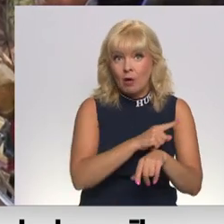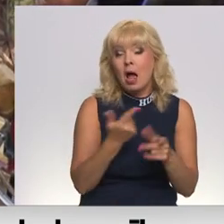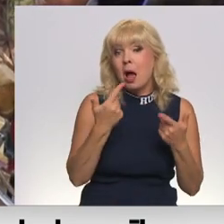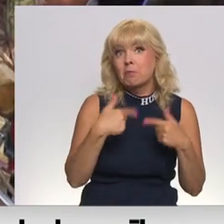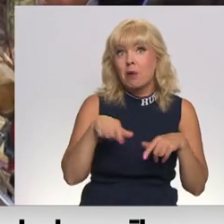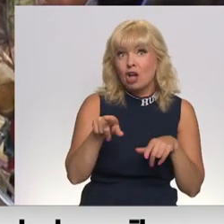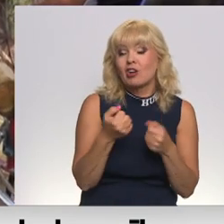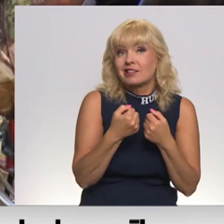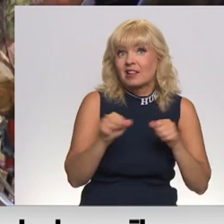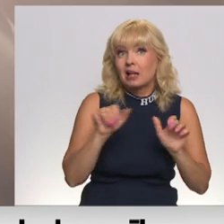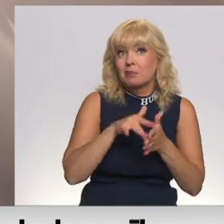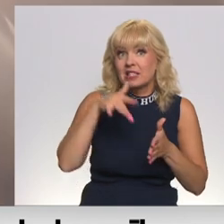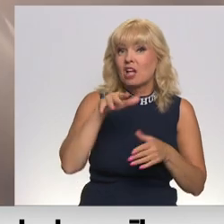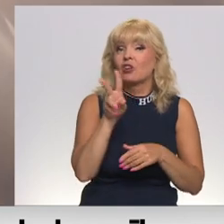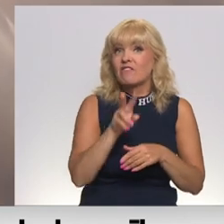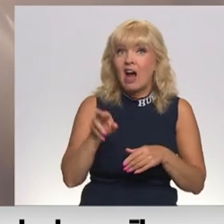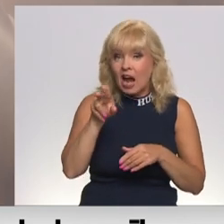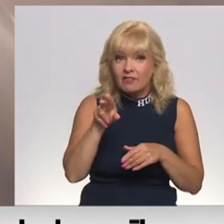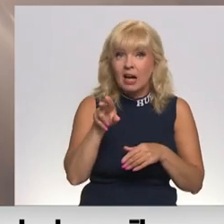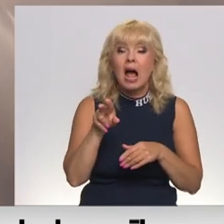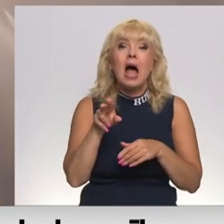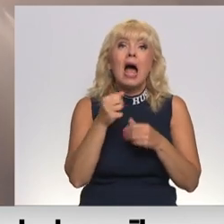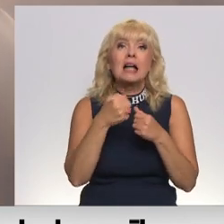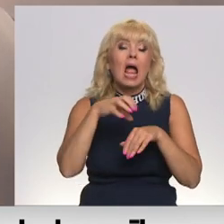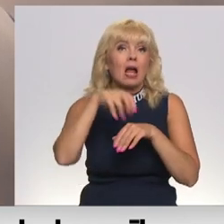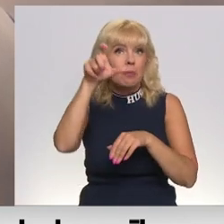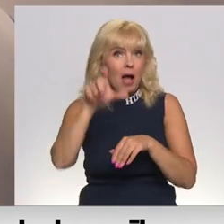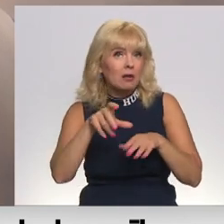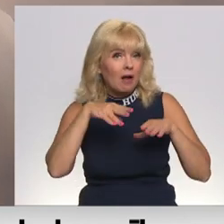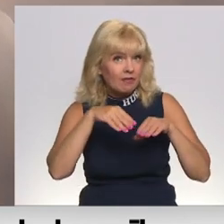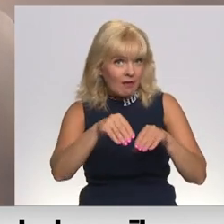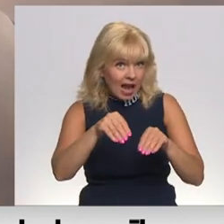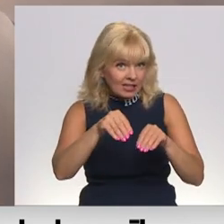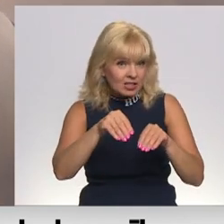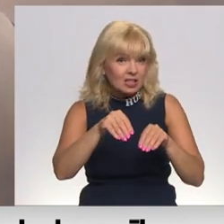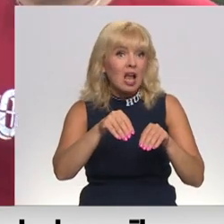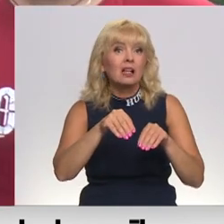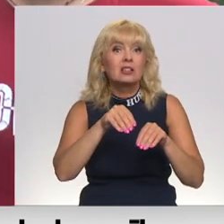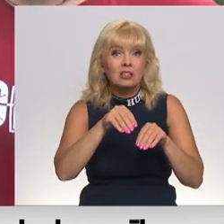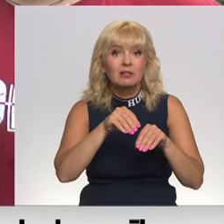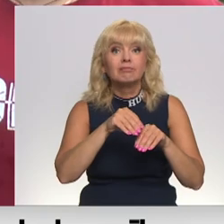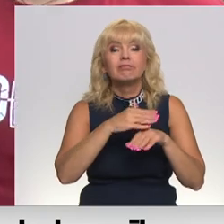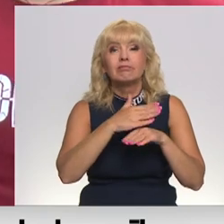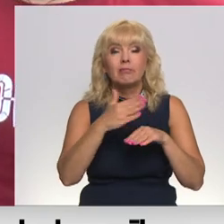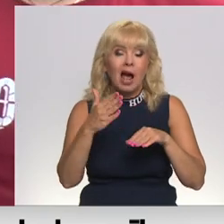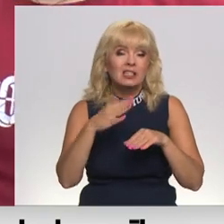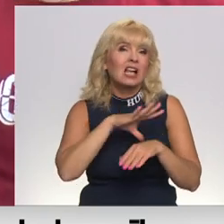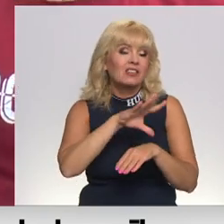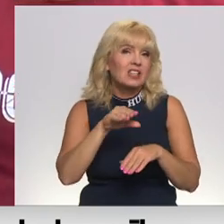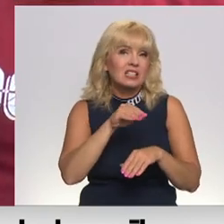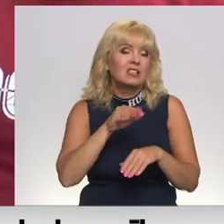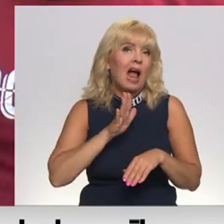Vaivara rehabilitācijas centrā, rehabilitologu veikums esot pārsniedzis visas cerības.